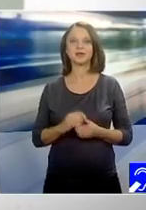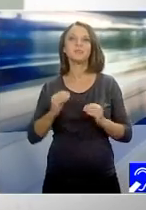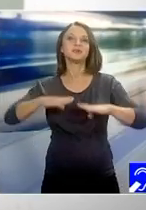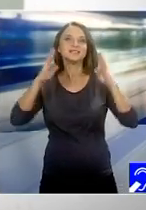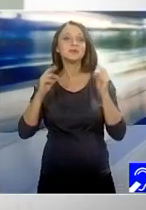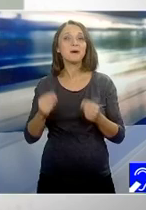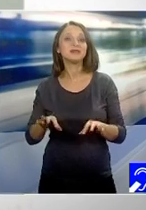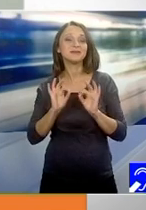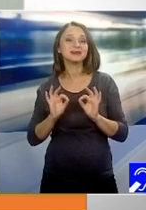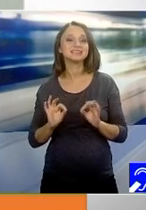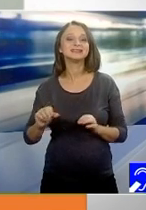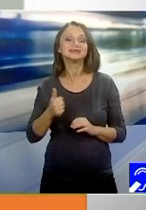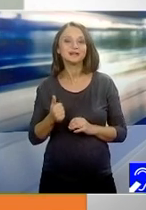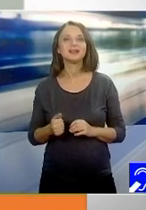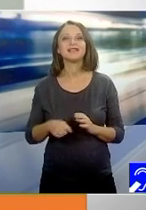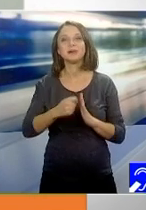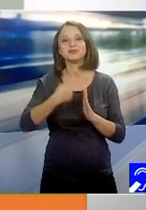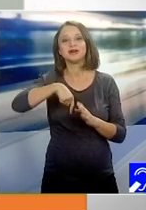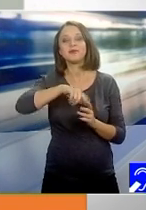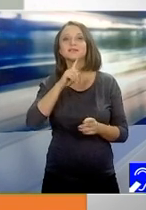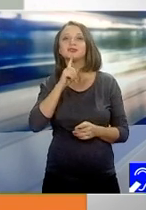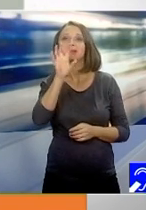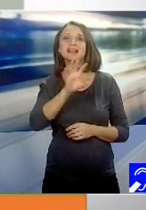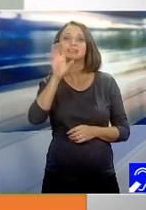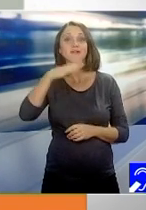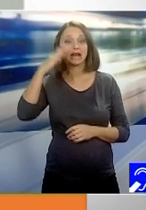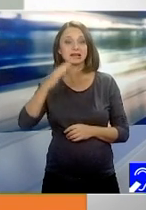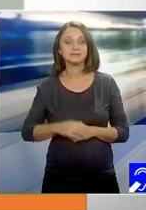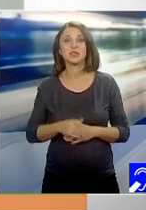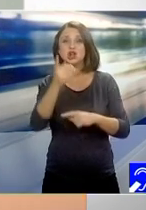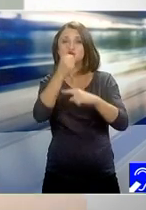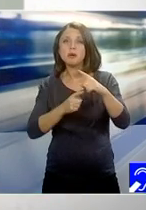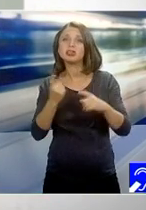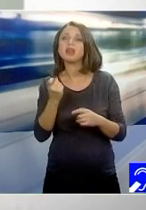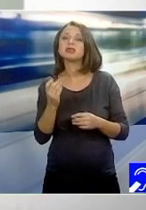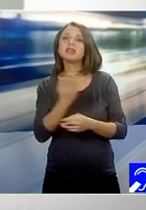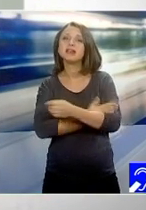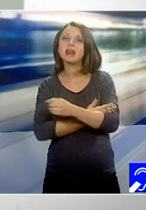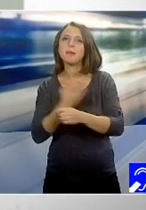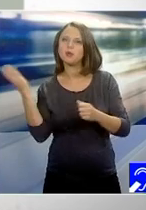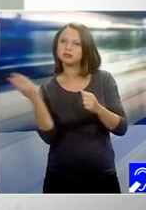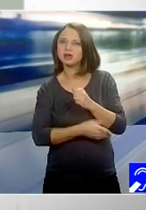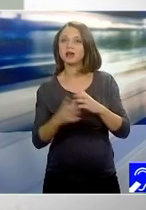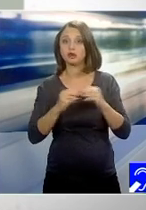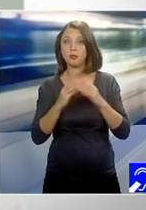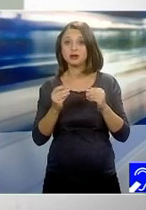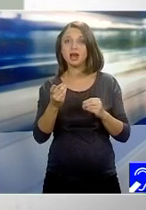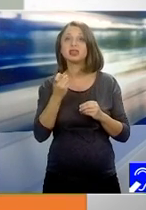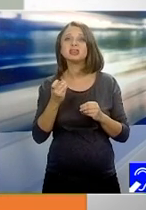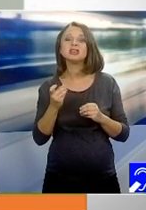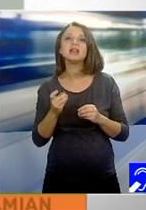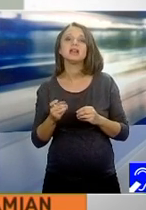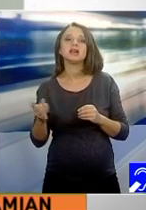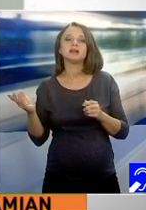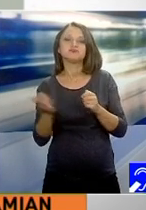Bună ziua și bine v-am regăsit la Transilvania la zi. Jumătate din lemnul tăiat în România în ultimul deceniu provine din defrișări